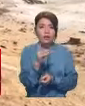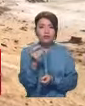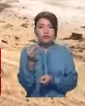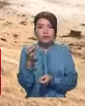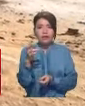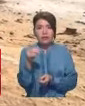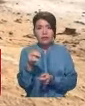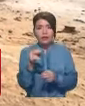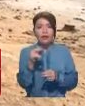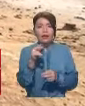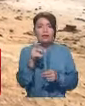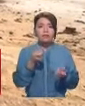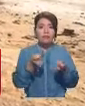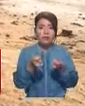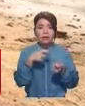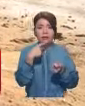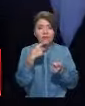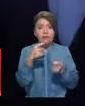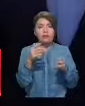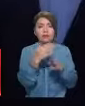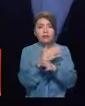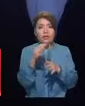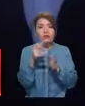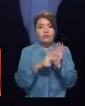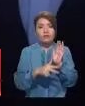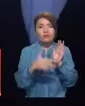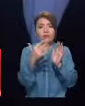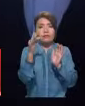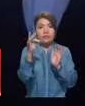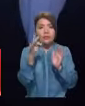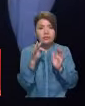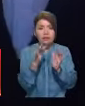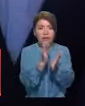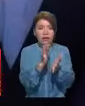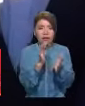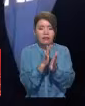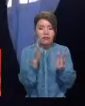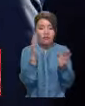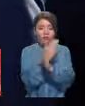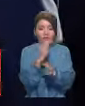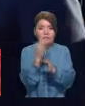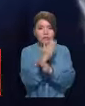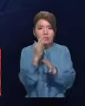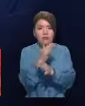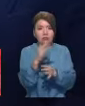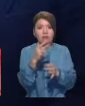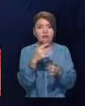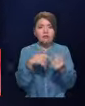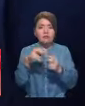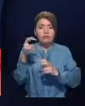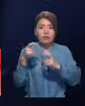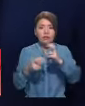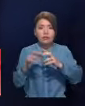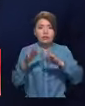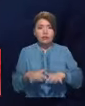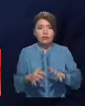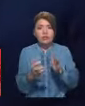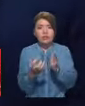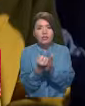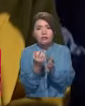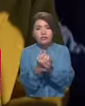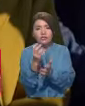привели данные Минэкологии, по которым более 85% загрязнения воздуха в регионе приходится на предприятия по добыче нефти и